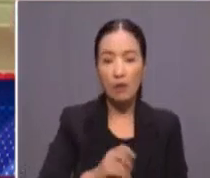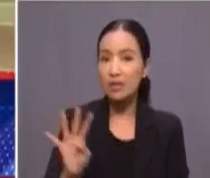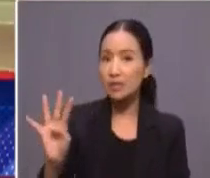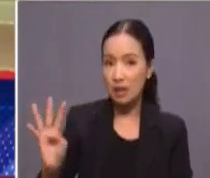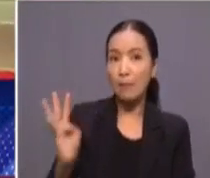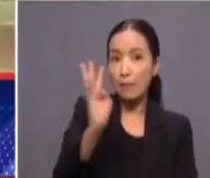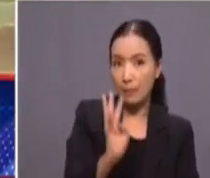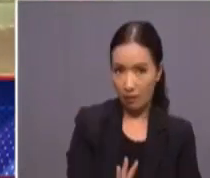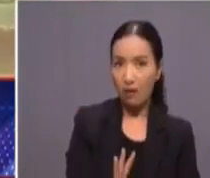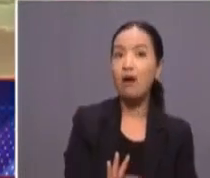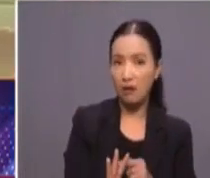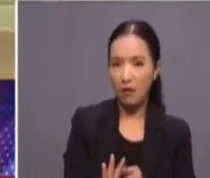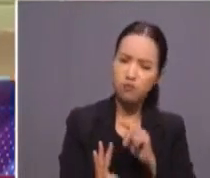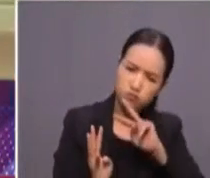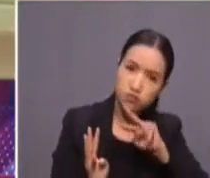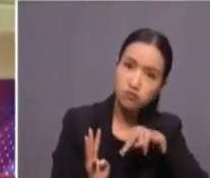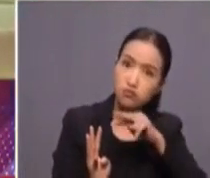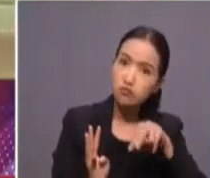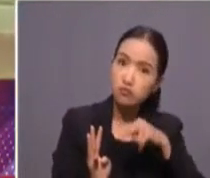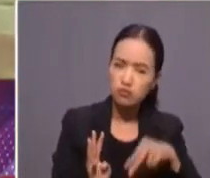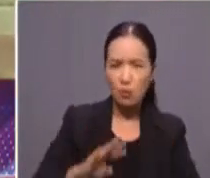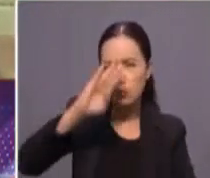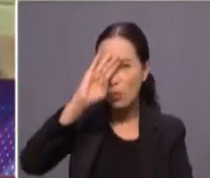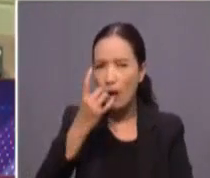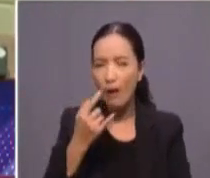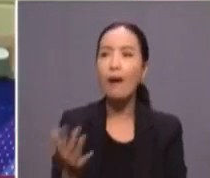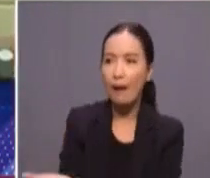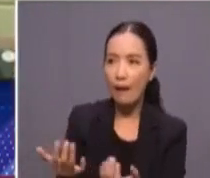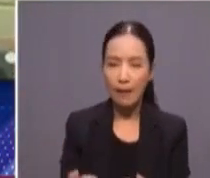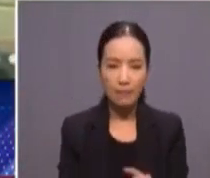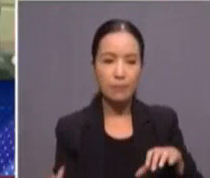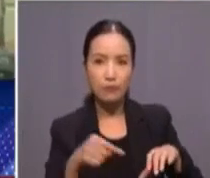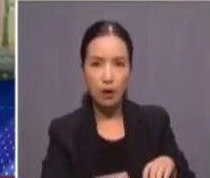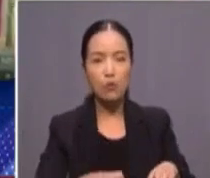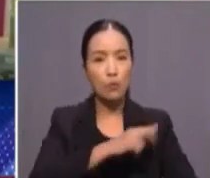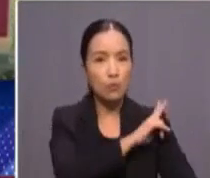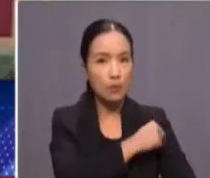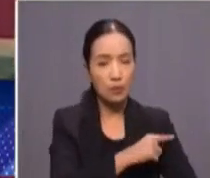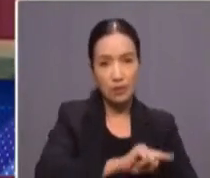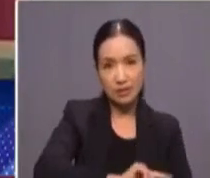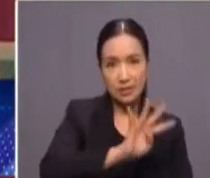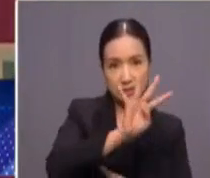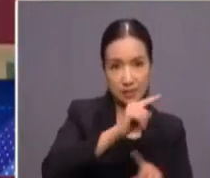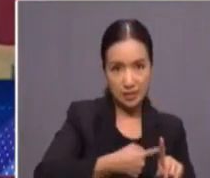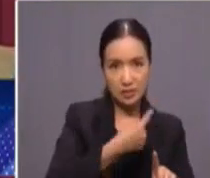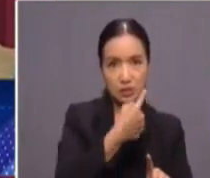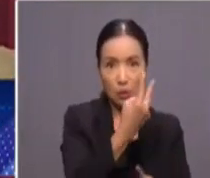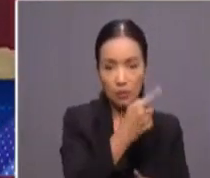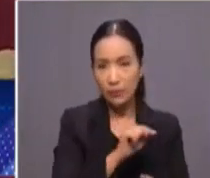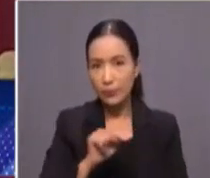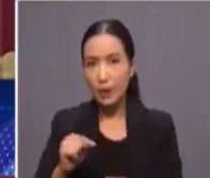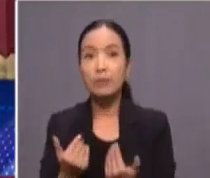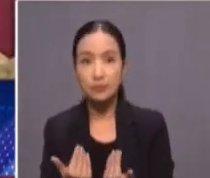คนไทยจากอู่ฮั่นที่ต้องเข้าเกณฑ์สอบสวนโรคเข้าโรงพยาบาลตั้งแต่วันแรกคือวันที่4กุมภาพันธ์ที่ผ่านมาจนถึงวันนี้เริ่มจากการเต